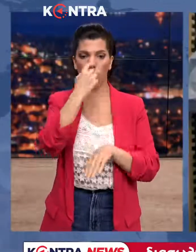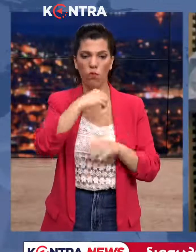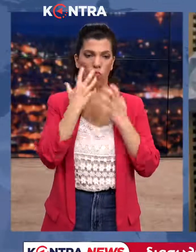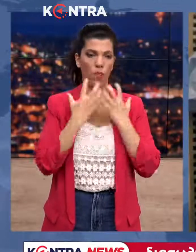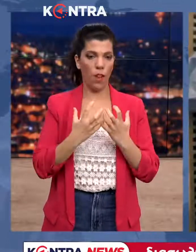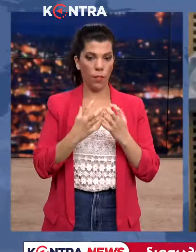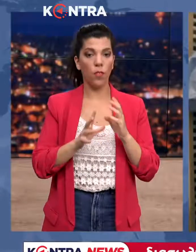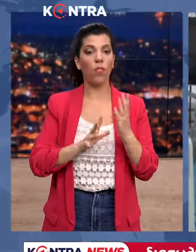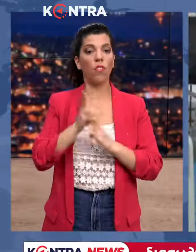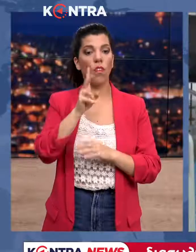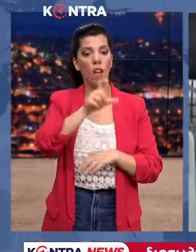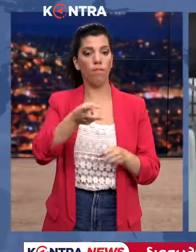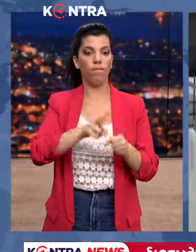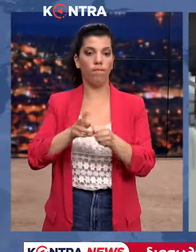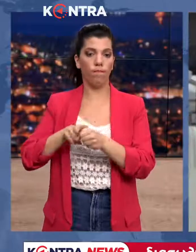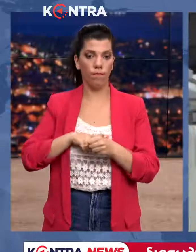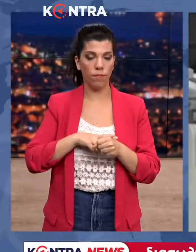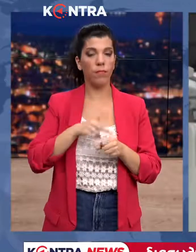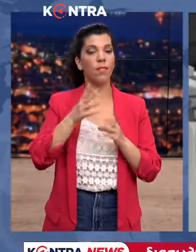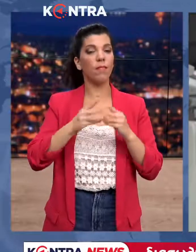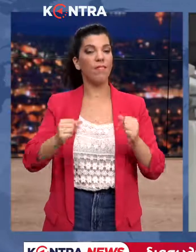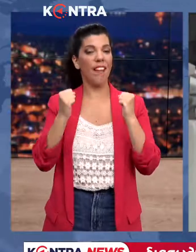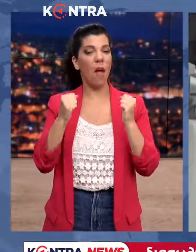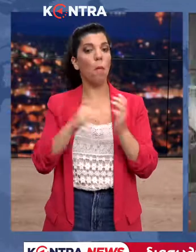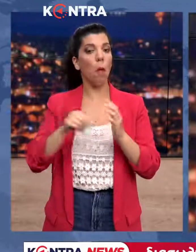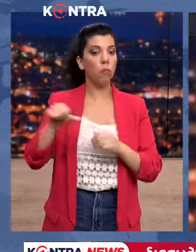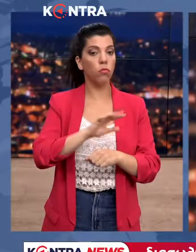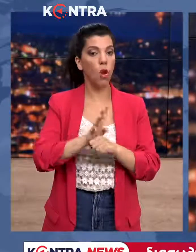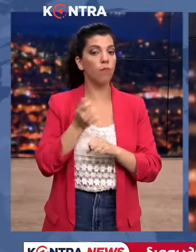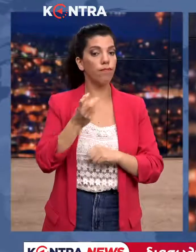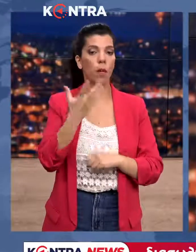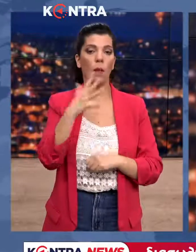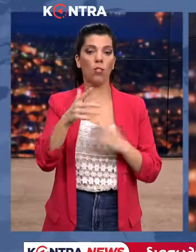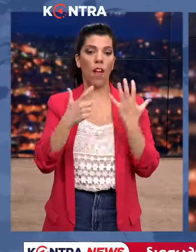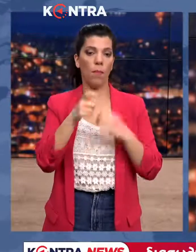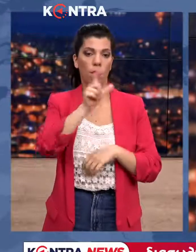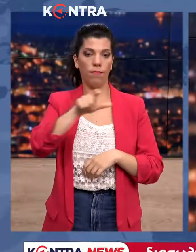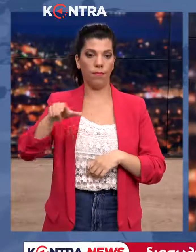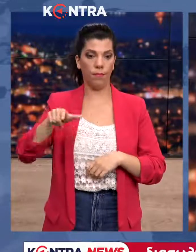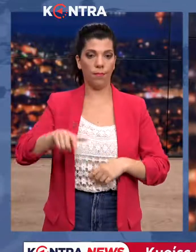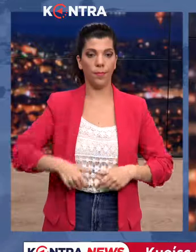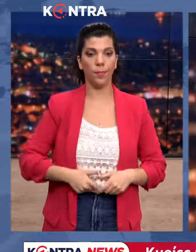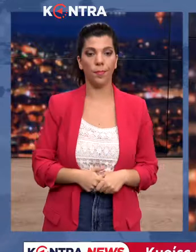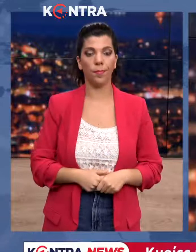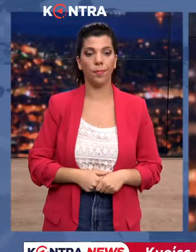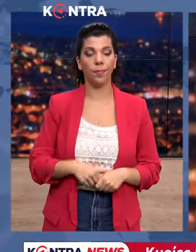διασωληνωμένοι ενώ 12 συμπολίτες μας κατέληξαν και είχαμε 570 επαναλοιμωξη